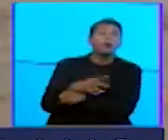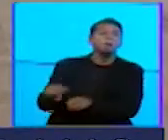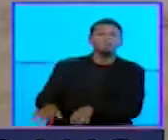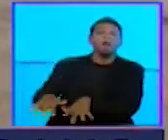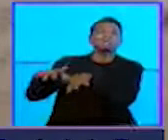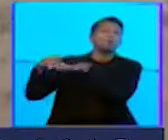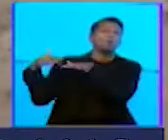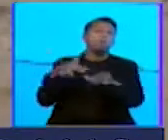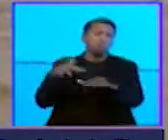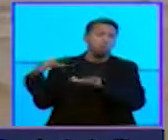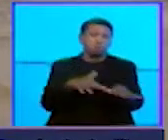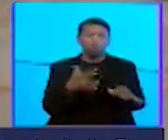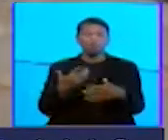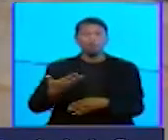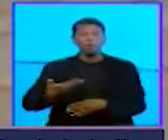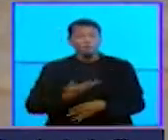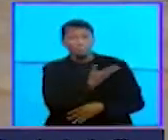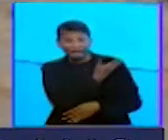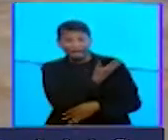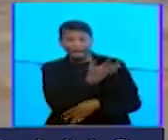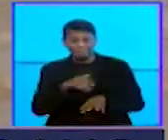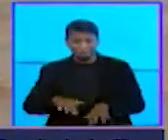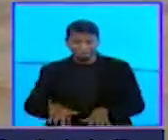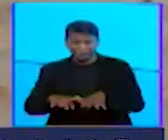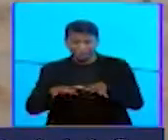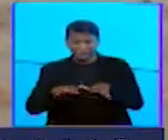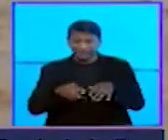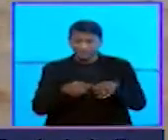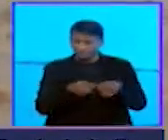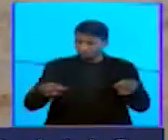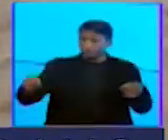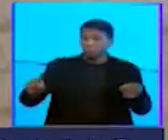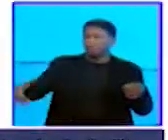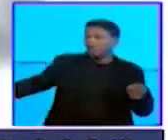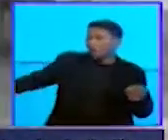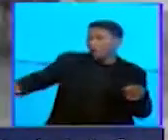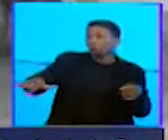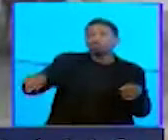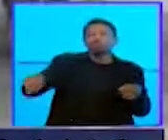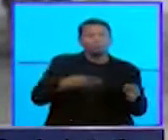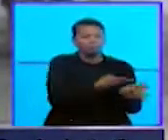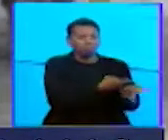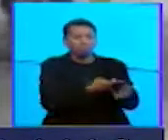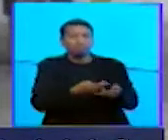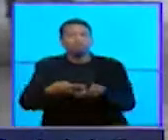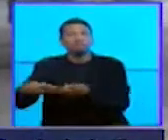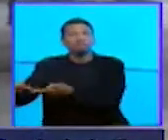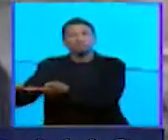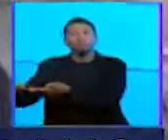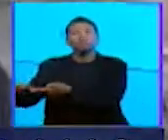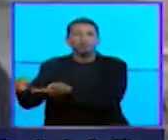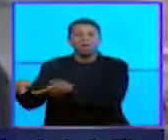Diduga korban banjir di wilayah desa ini terseret arus hingga ke laut karena lokasi desa berada di pinggir pantai. Sementara ribuan